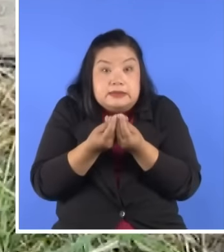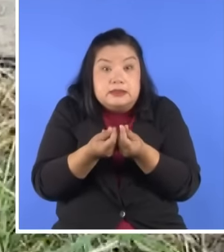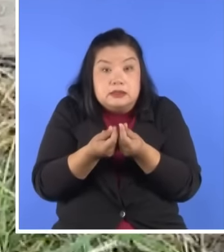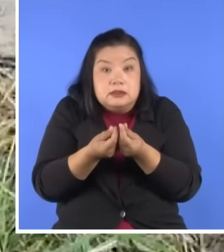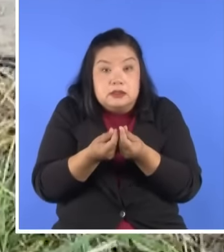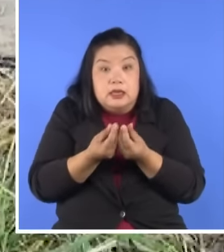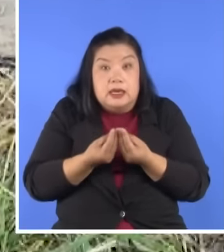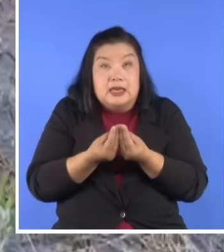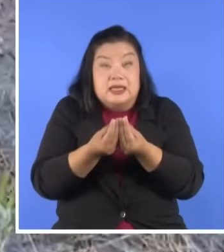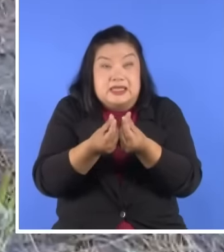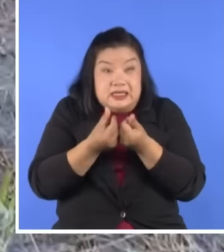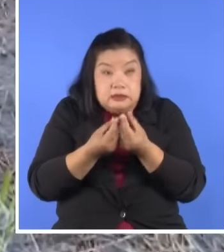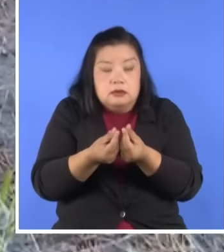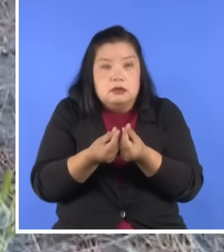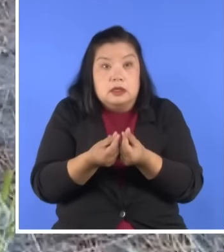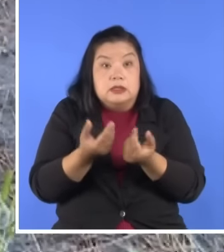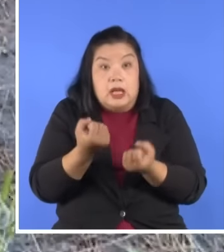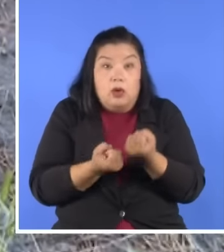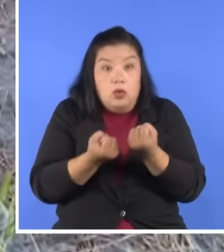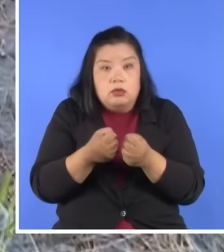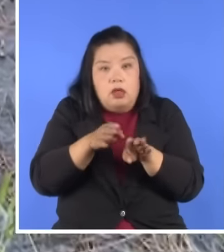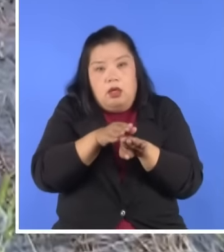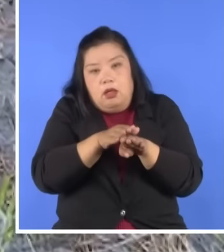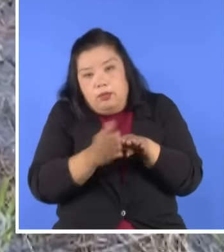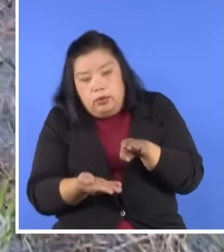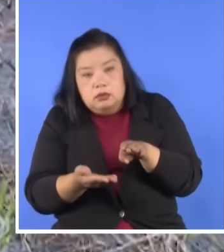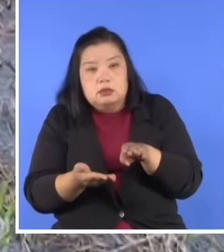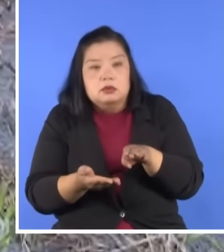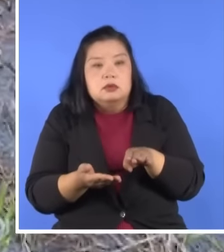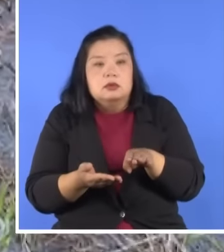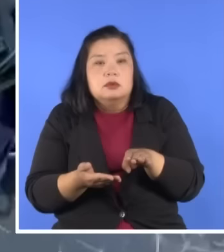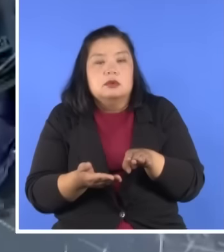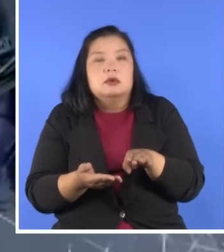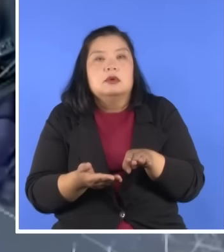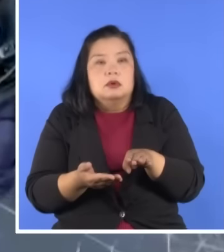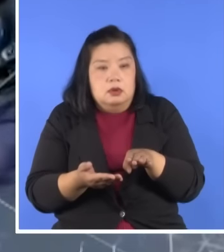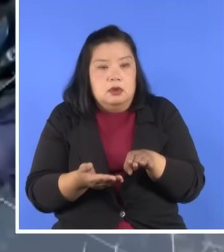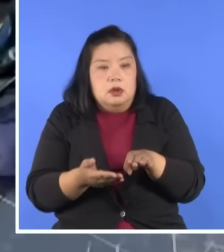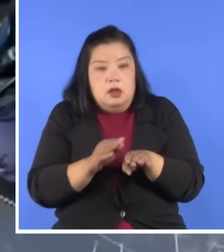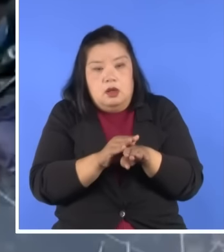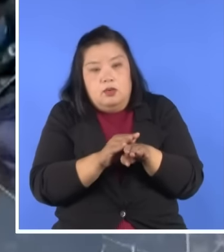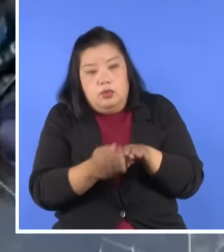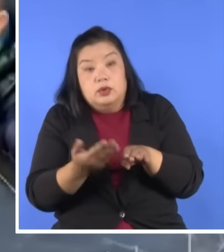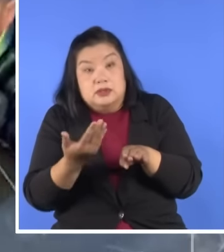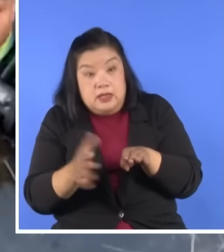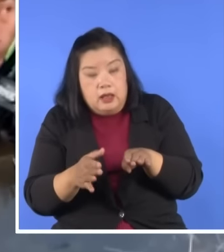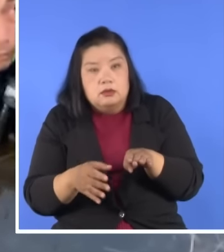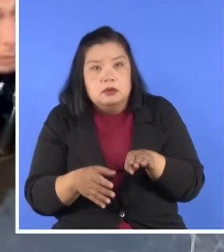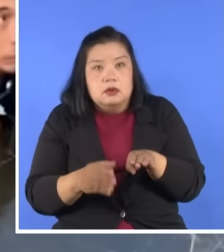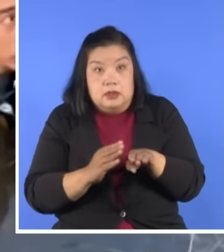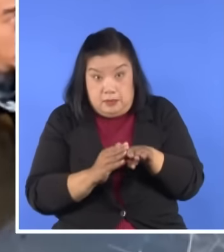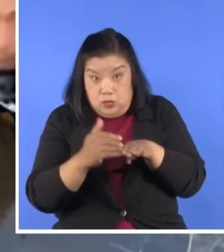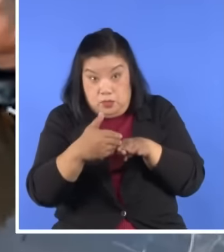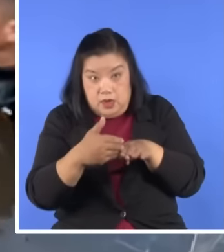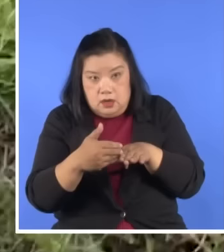รถแบ็คโฮเนี่ยมันไหลลงไปในบ่อเนื่องจากว่าประตูรถก็เปิดอยู่นะครับทำให้ลุงเนี่ยสามารถกระโดดออกมาจากตัว